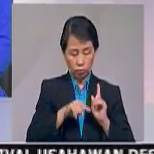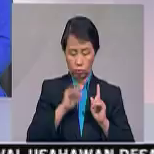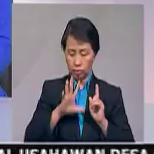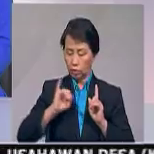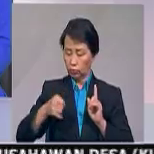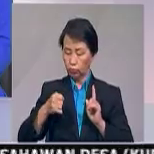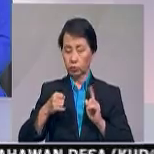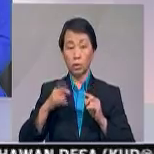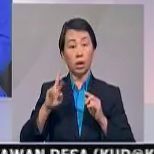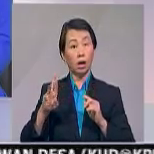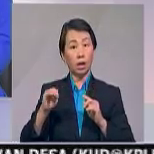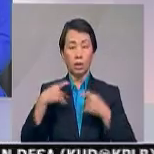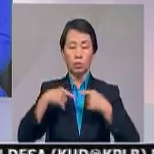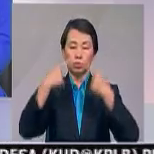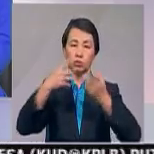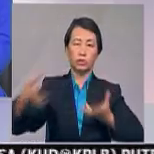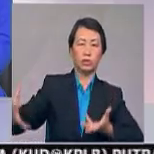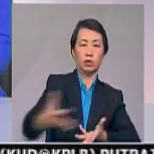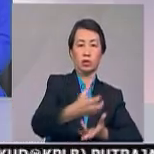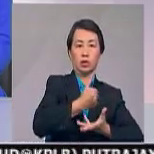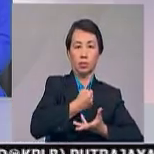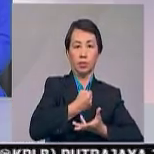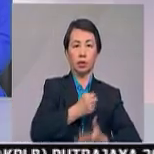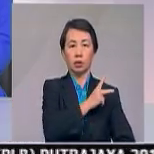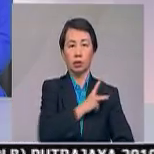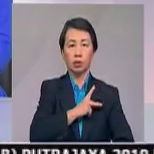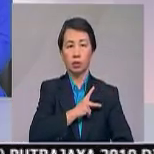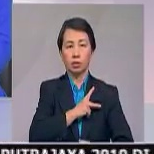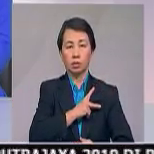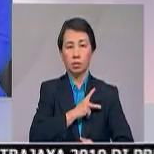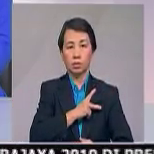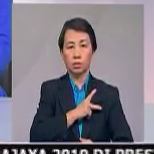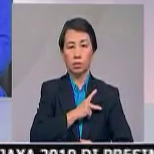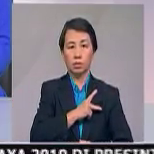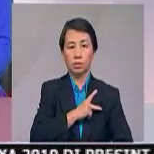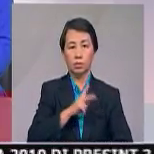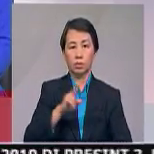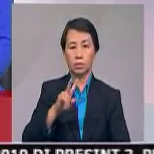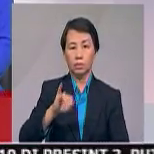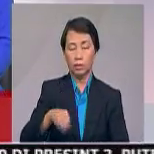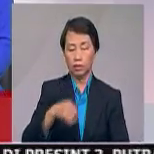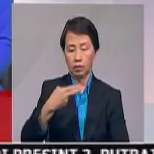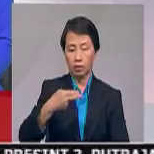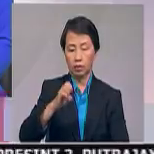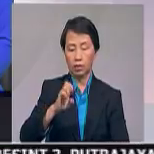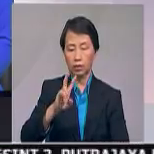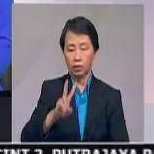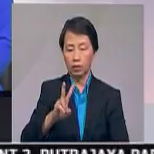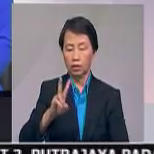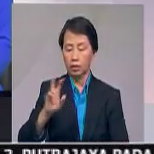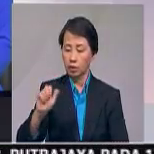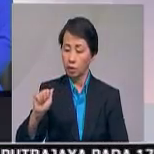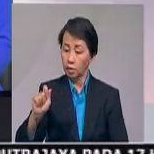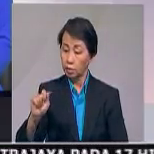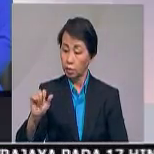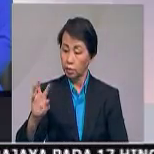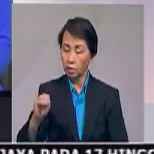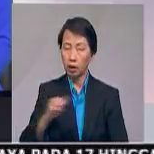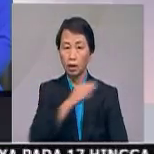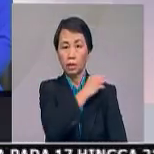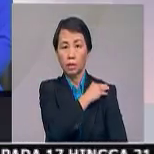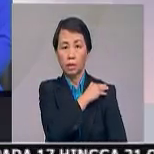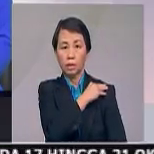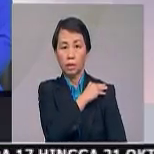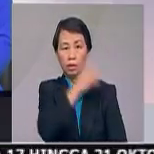RM1.5 juta sudah berjaya dikumpul. Ketua Pengarah Jabatan Hal Ehwal Veteran Angkatan Tentera Malaysia JHEV ATM, Major General